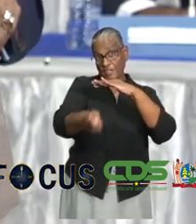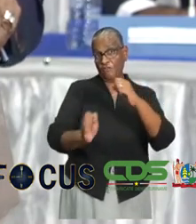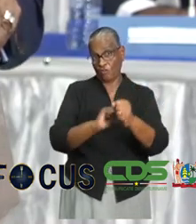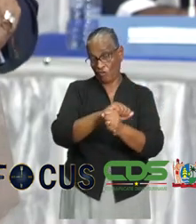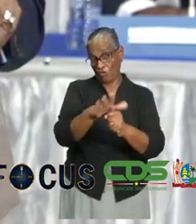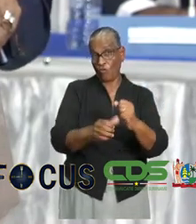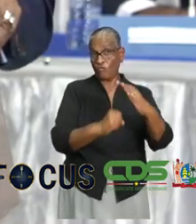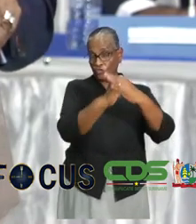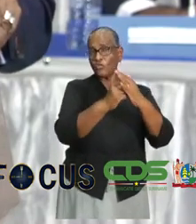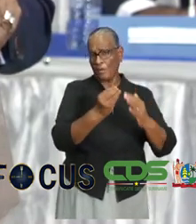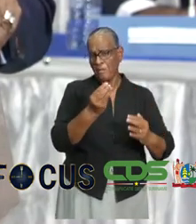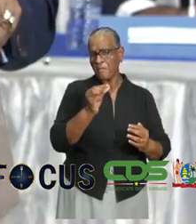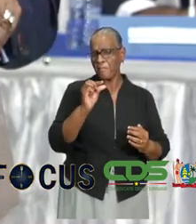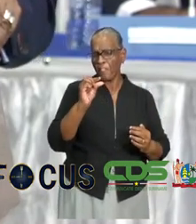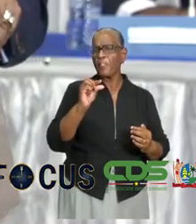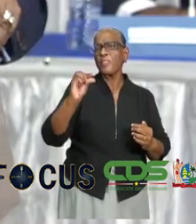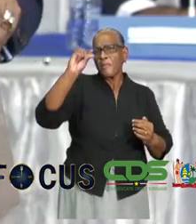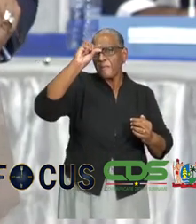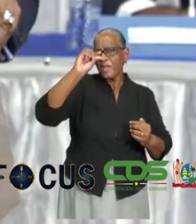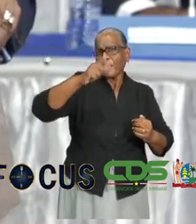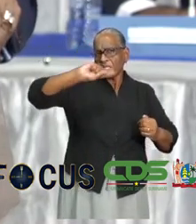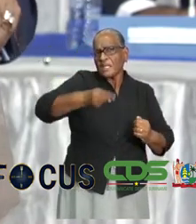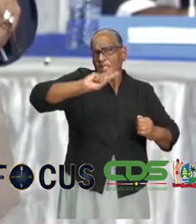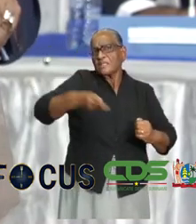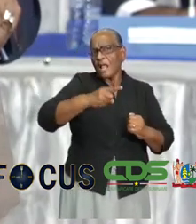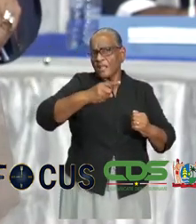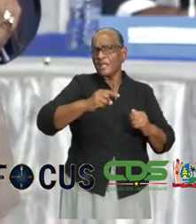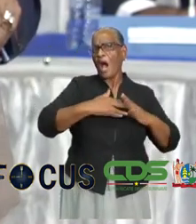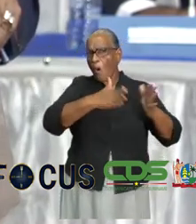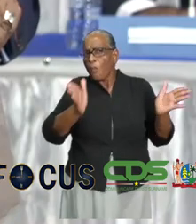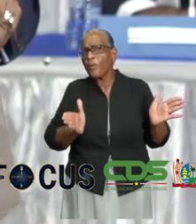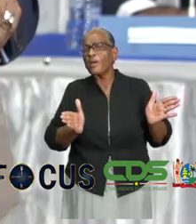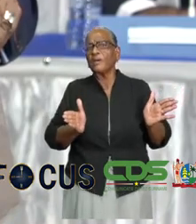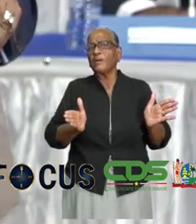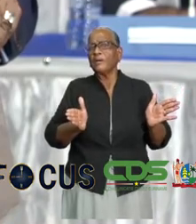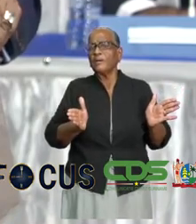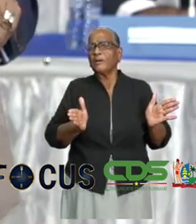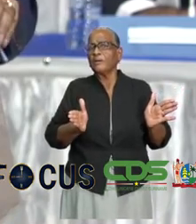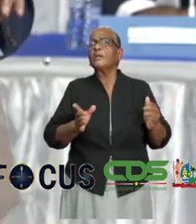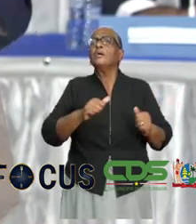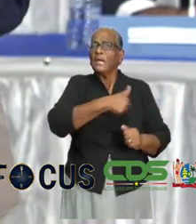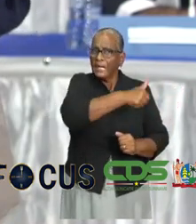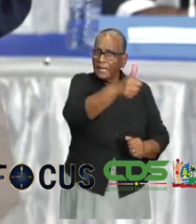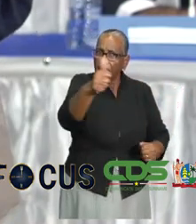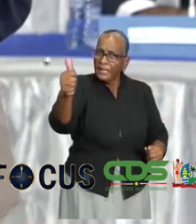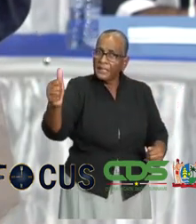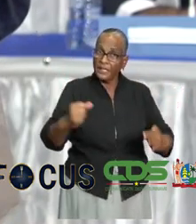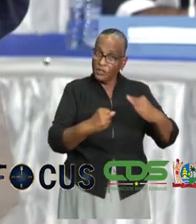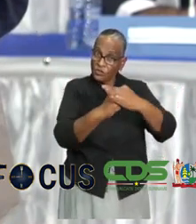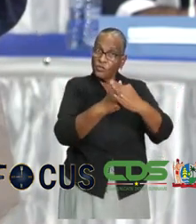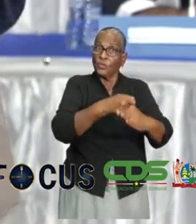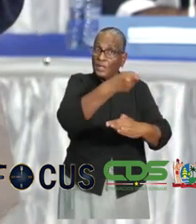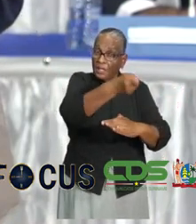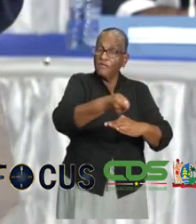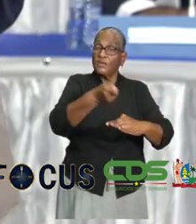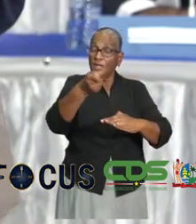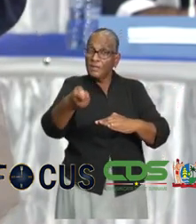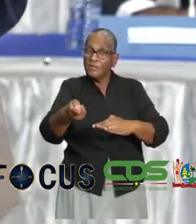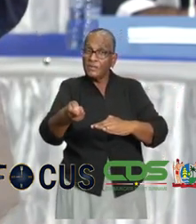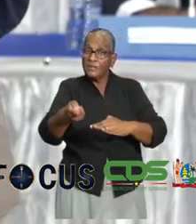Het kan meer worden. Het kan sneller. Het kan transparanter. Dat iedereen die steun krijgt.